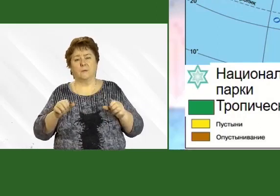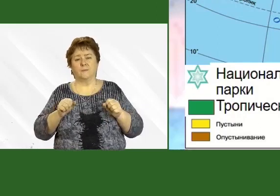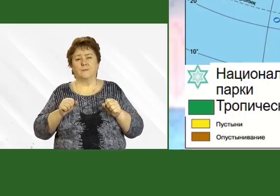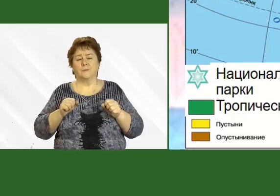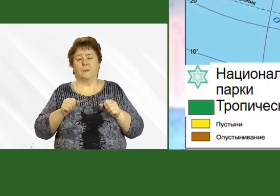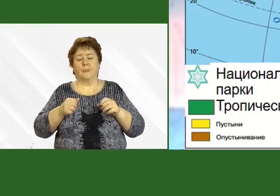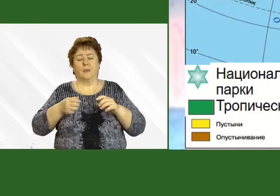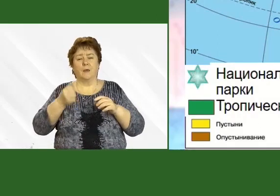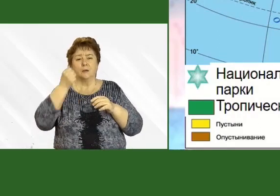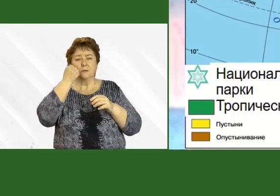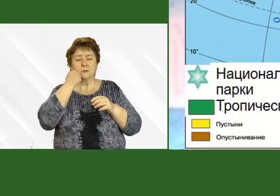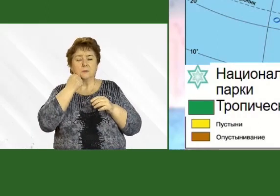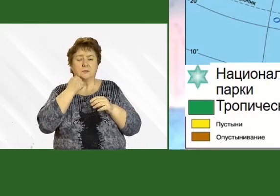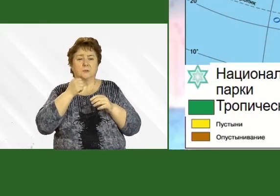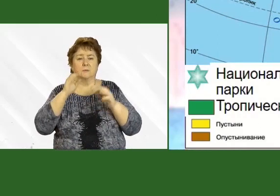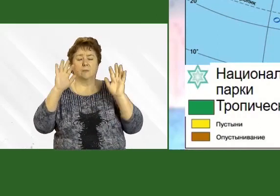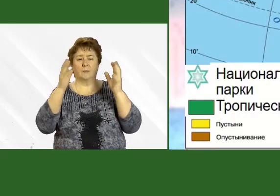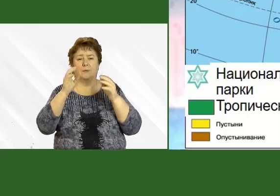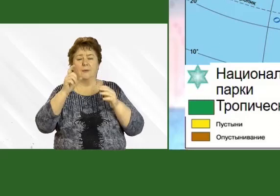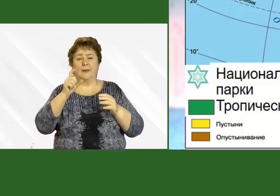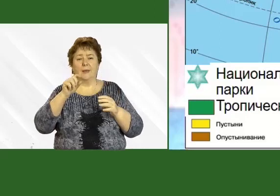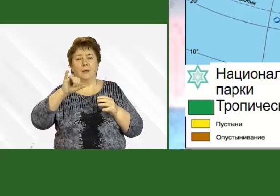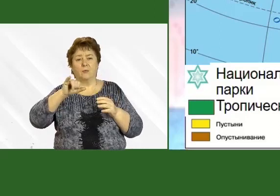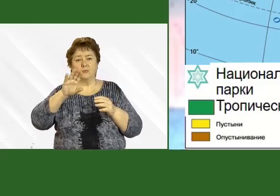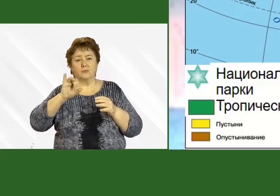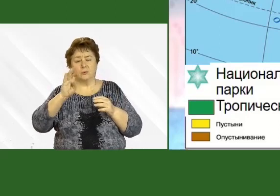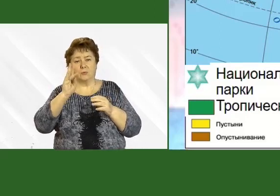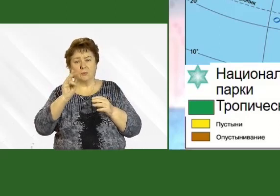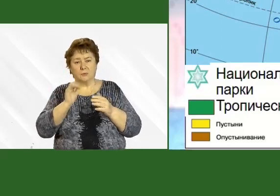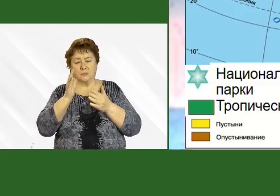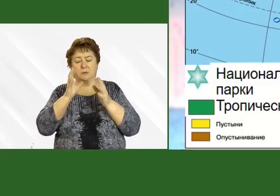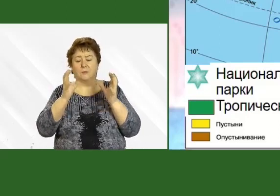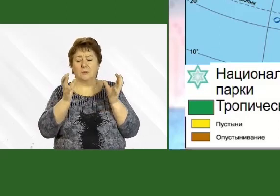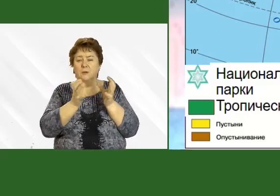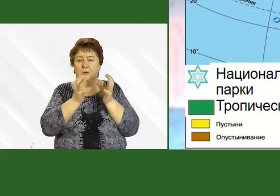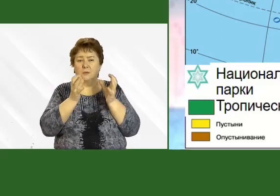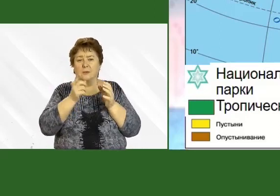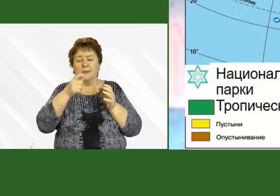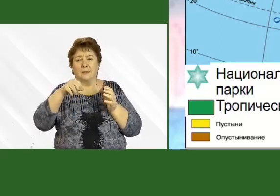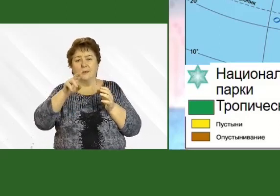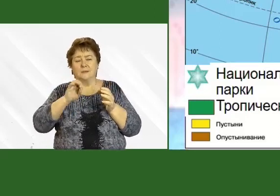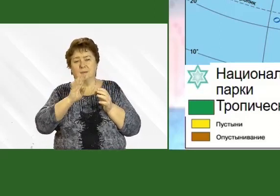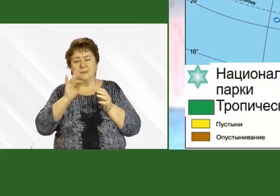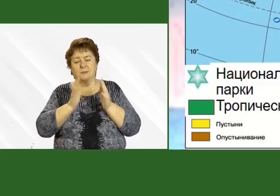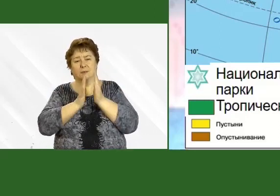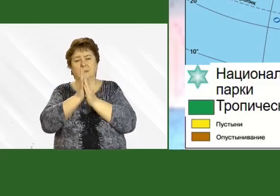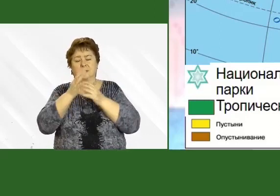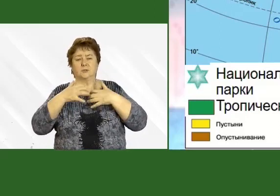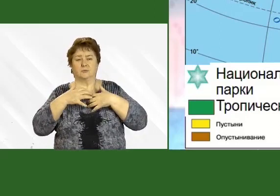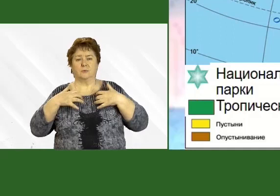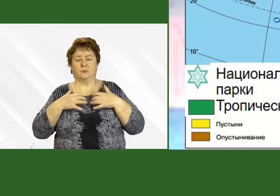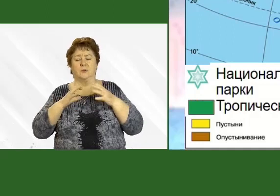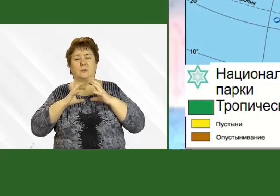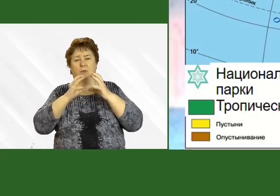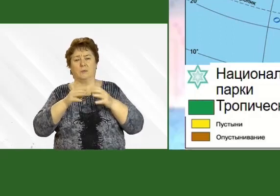старейшим парке мира и lust он скам охраняются гейзеры растительный и животный мир